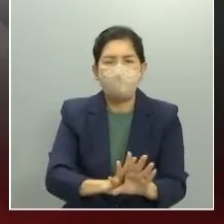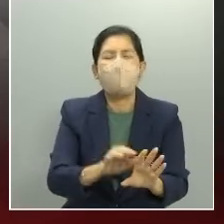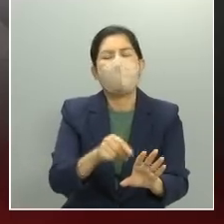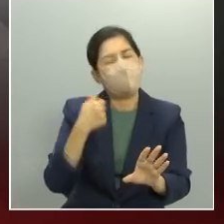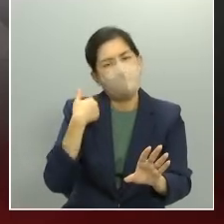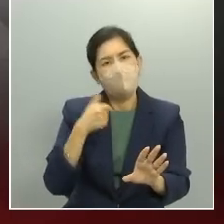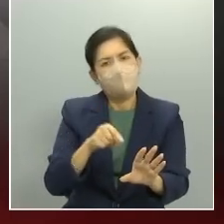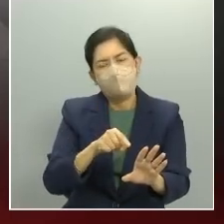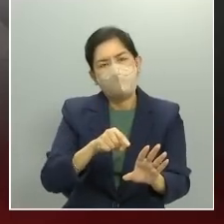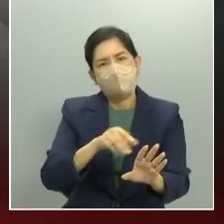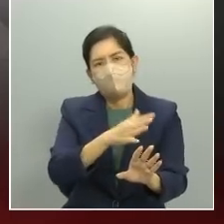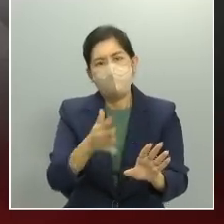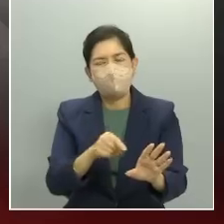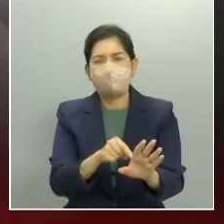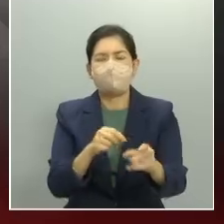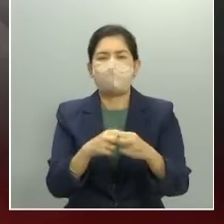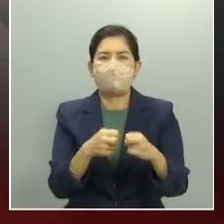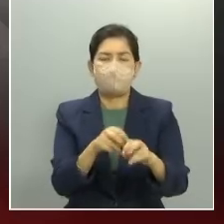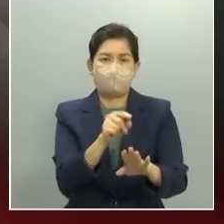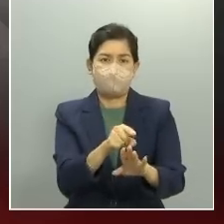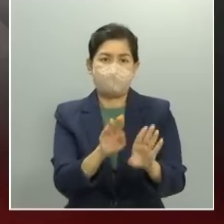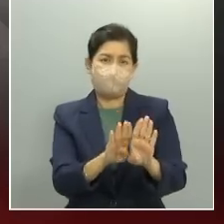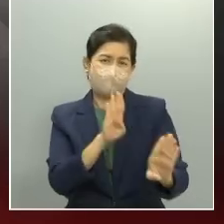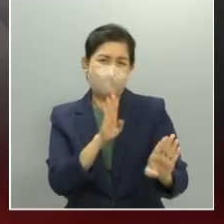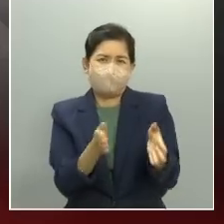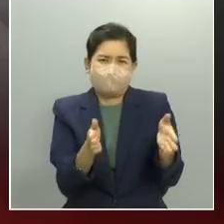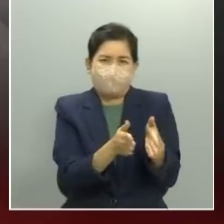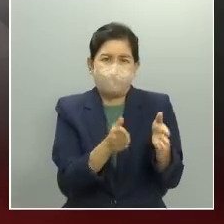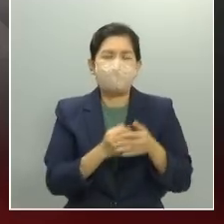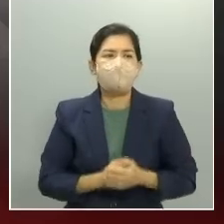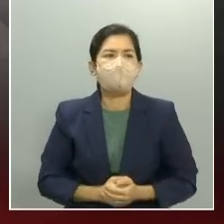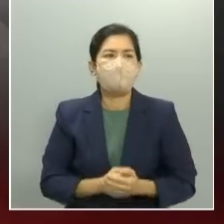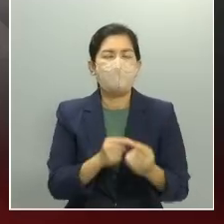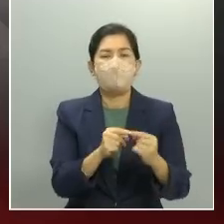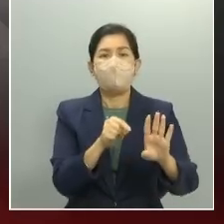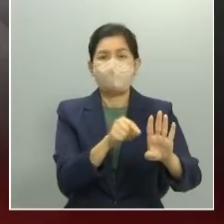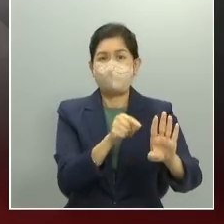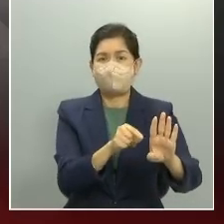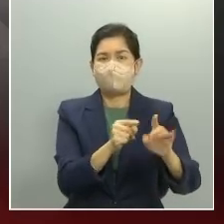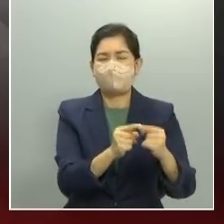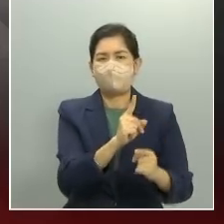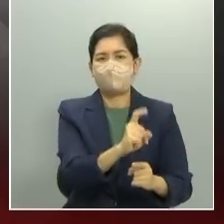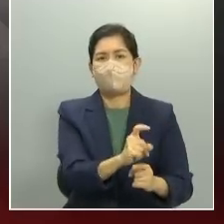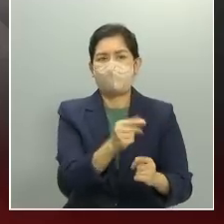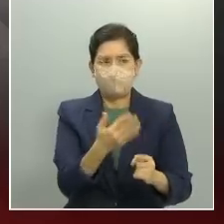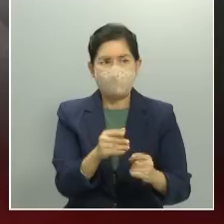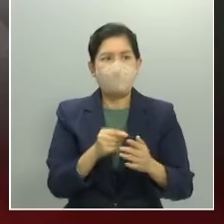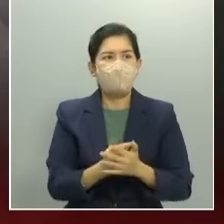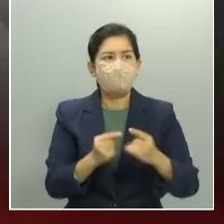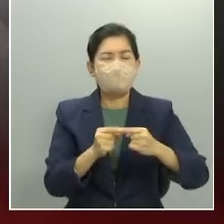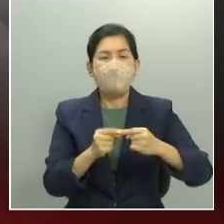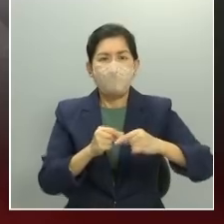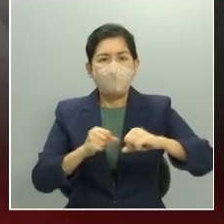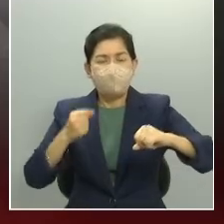้ ถูกไหมฮะตรงจุดตรงนี้4บวก3ใช่ไหม ใช่ค่ะ จุดที่เป็นแคชเชียร์ ข้างในแคชเชียร ์ก็คงจะ